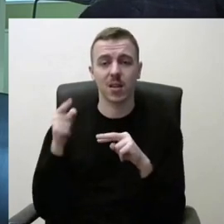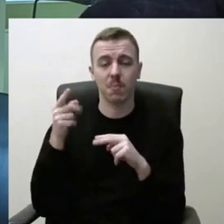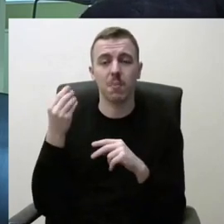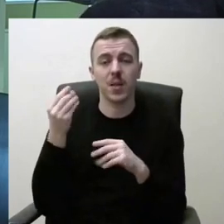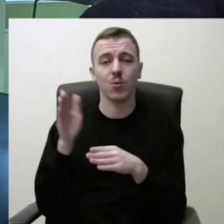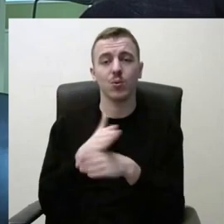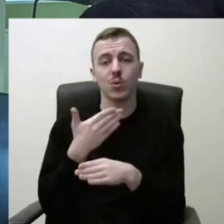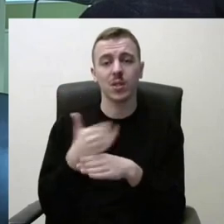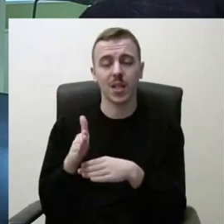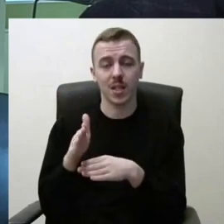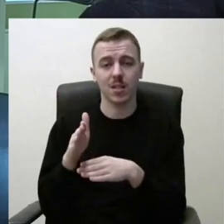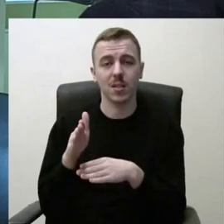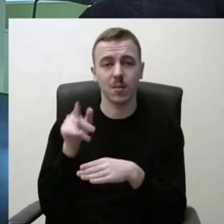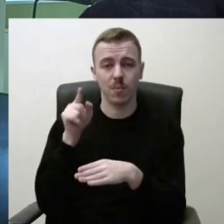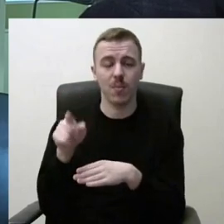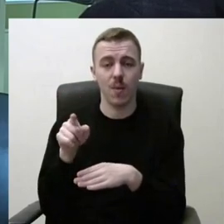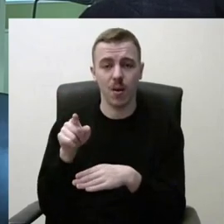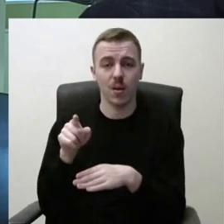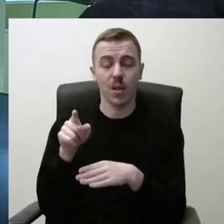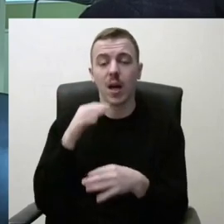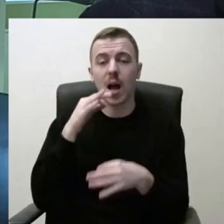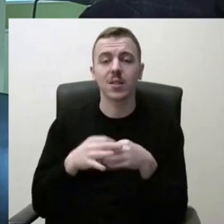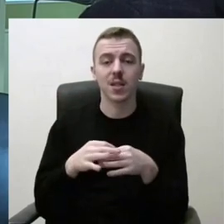skirstymą savivaldybei ir už ką jos yra atsakingos.